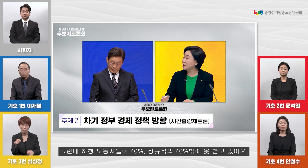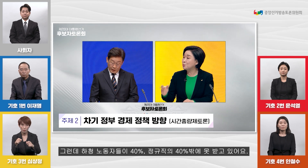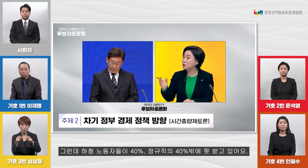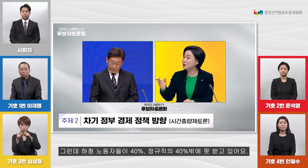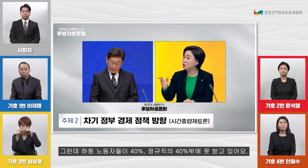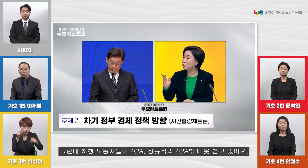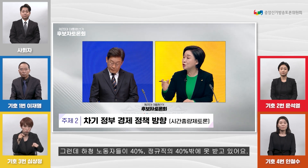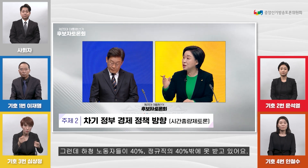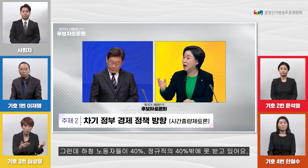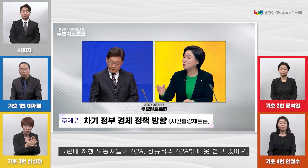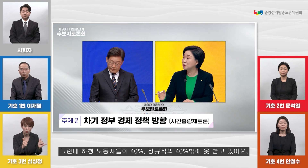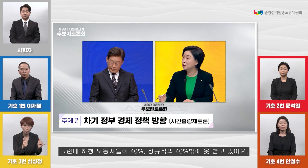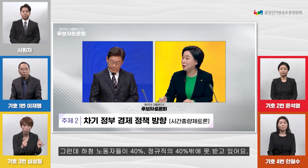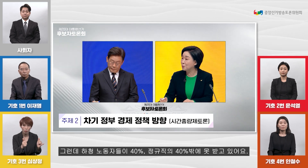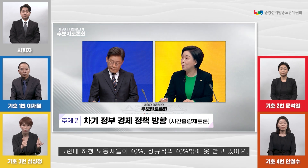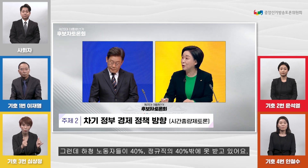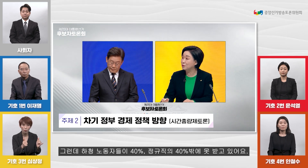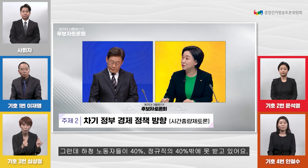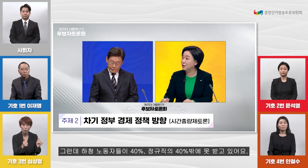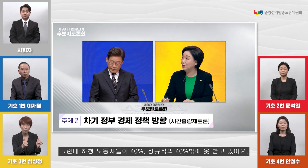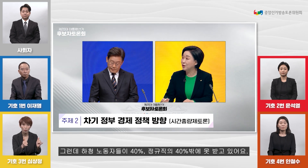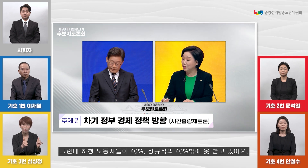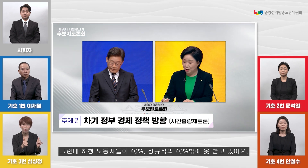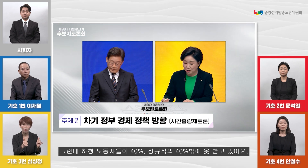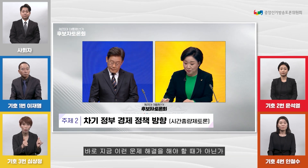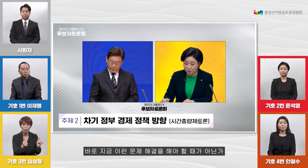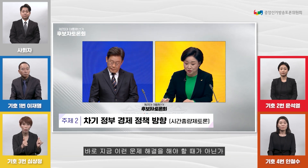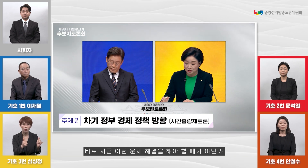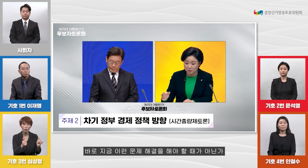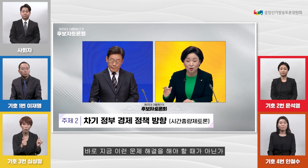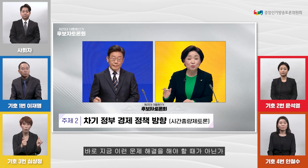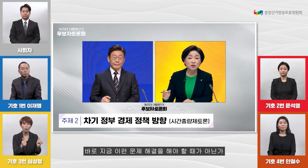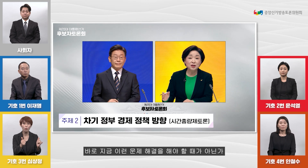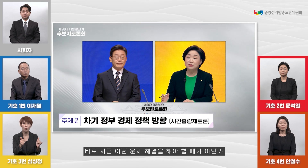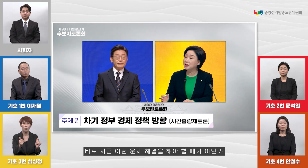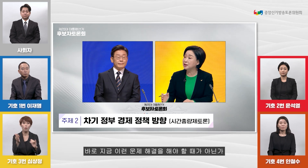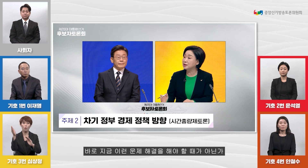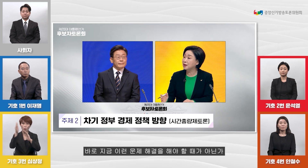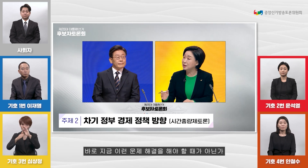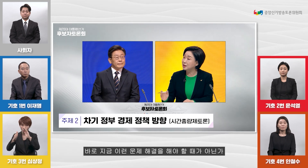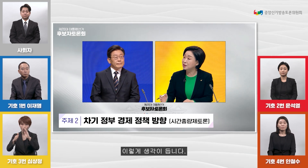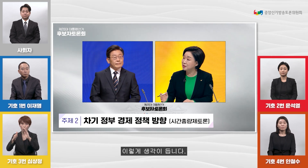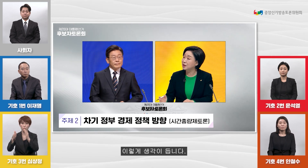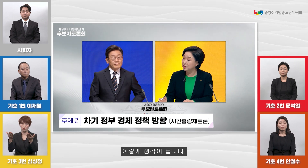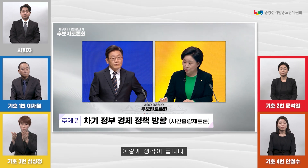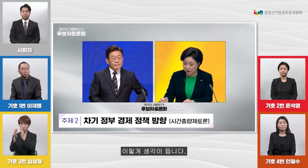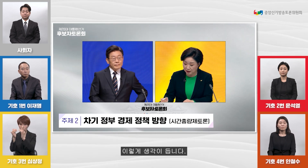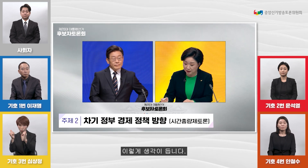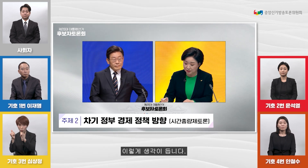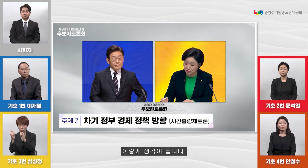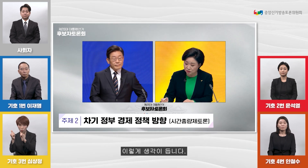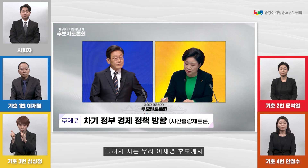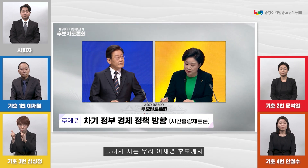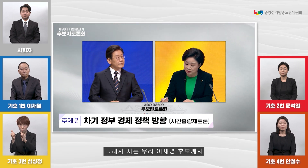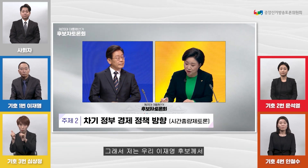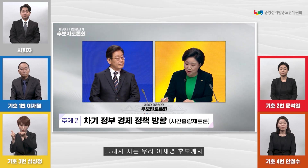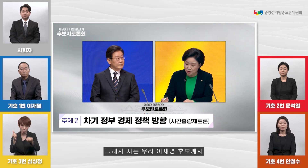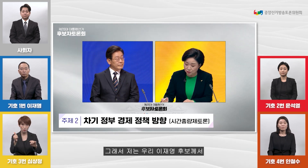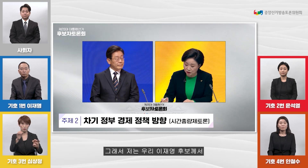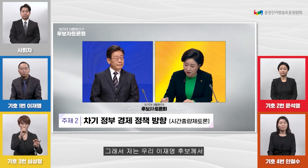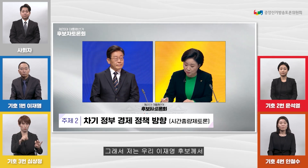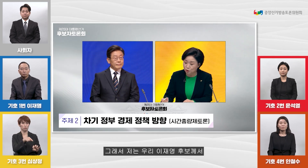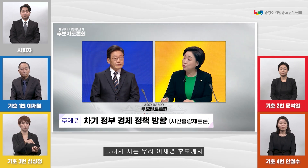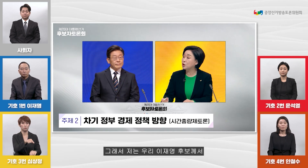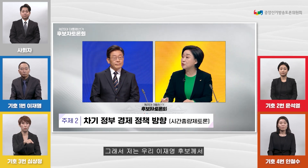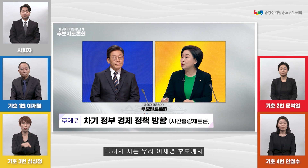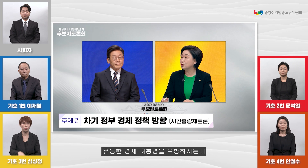이 40% 정규직의 40%밖에 못 받고 있어요. 바로 지금 이런 문제 해결을 해야 될 때가 아닌가 이렇게 생각이 됩니다. 그래서 저는